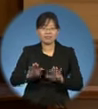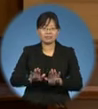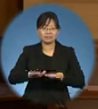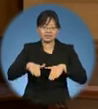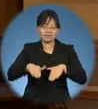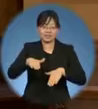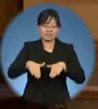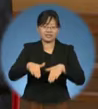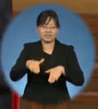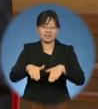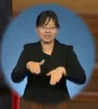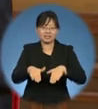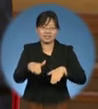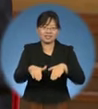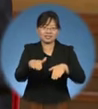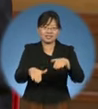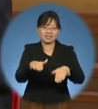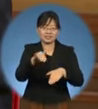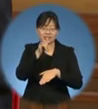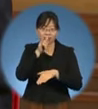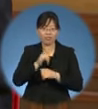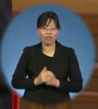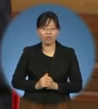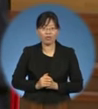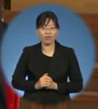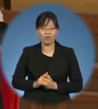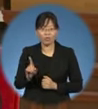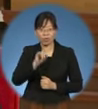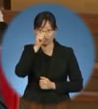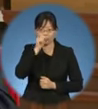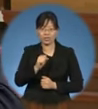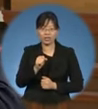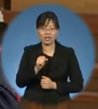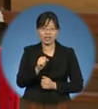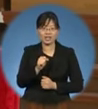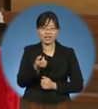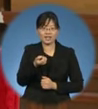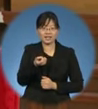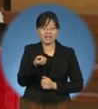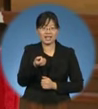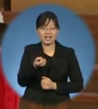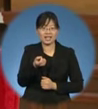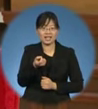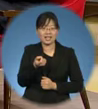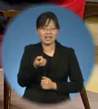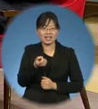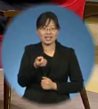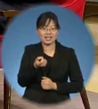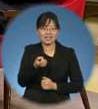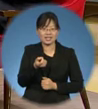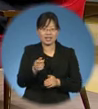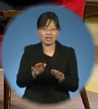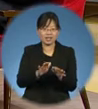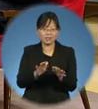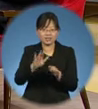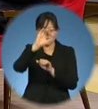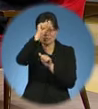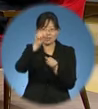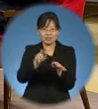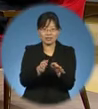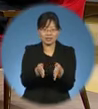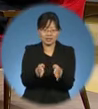띄고 걸어다녔어요. 그러면 뭐가 좋아집니까? 약간 그러니까 안쪽으로 엄지발가락 있는 대로